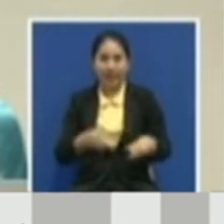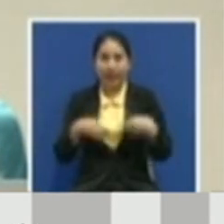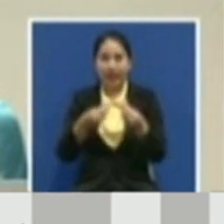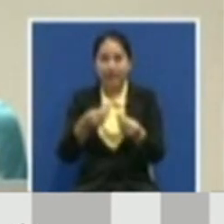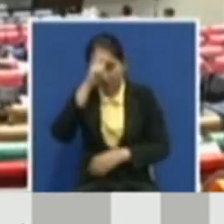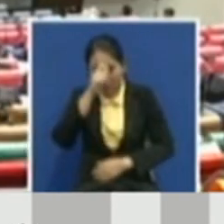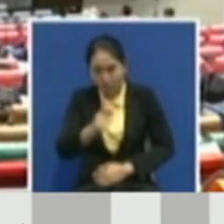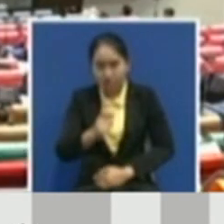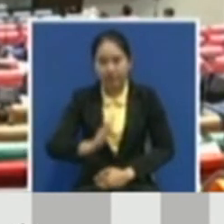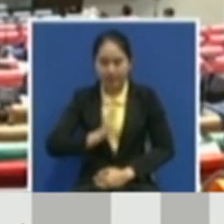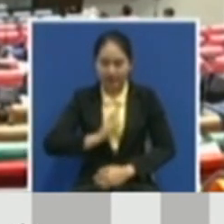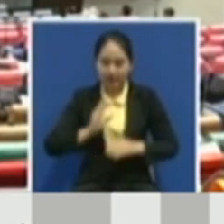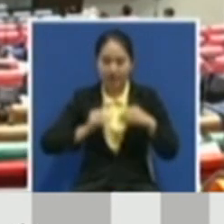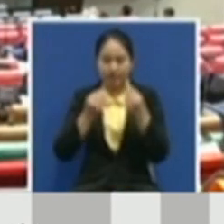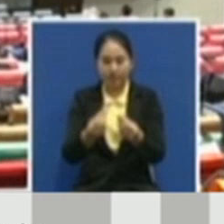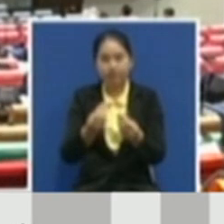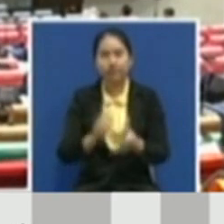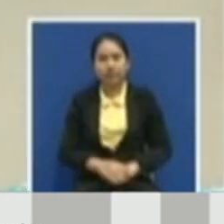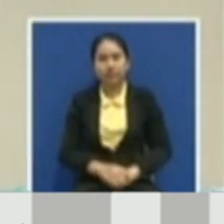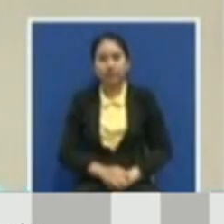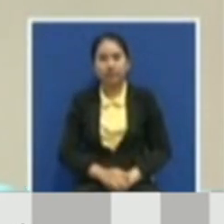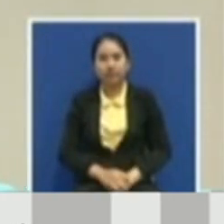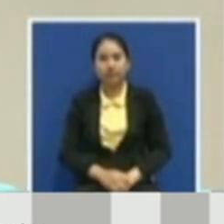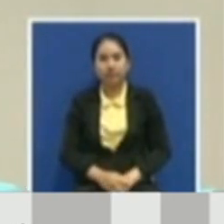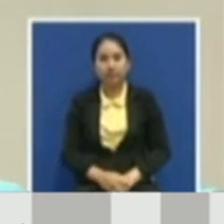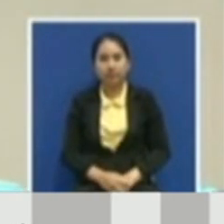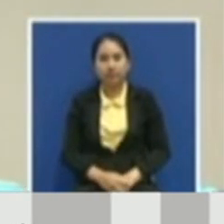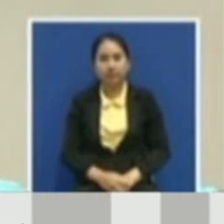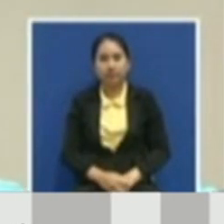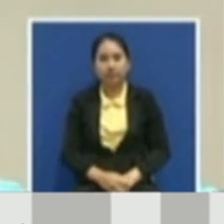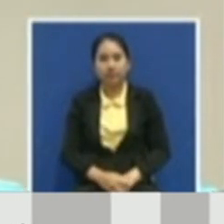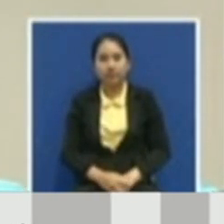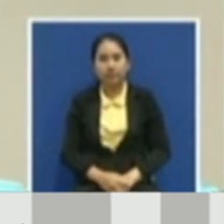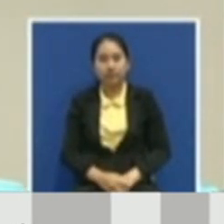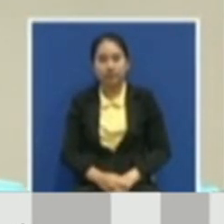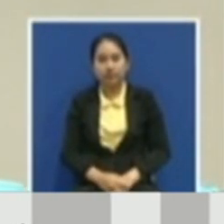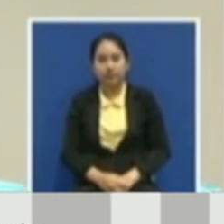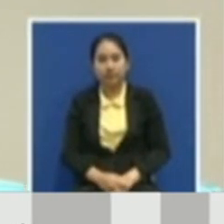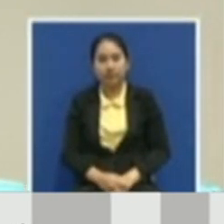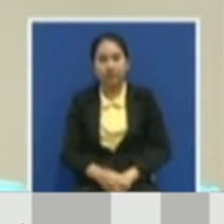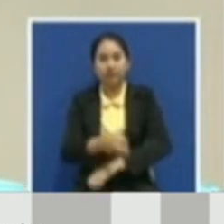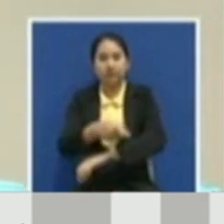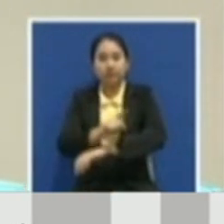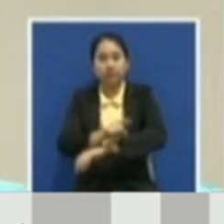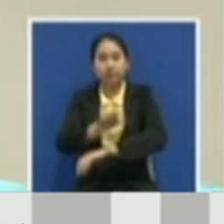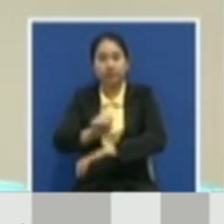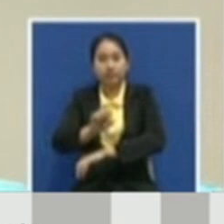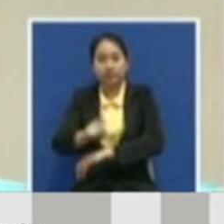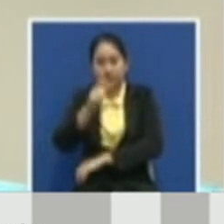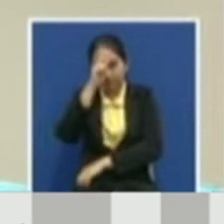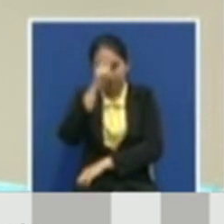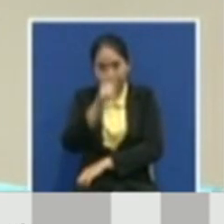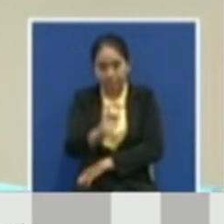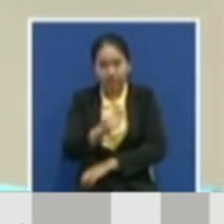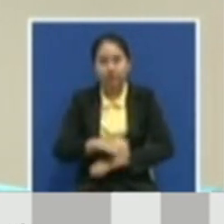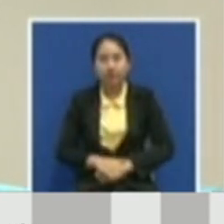านเข้ามาทำงาน นะฮะ คือ ทางคุณ ประชาชนของคุณส่วนใหญ่เขาแต่งกายใส่สูทผูกไทยแล ้วเนี่ยพ